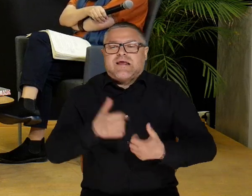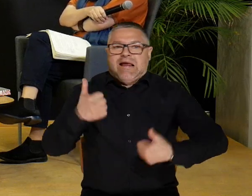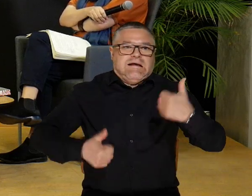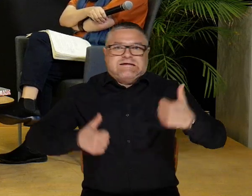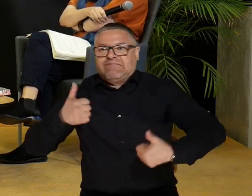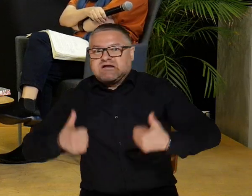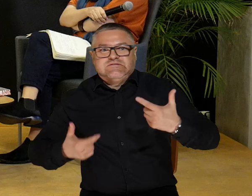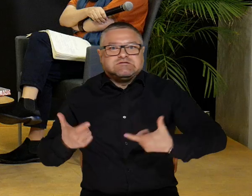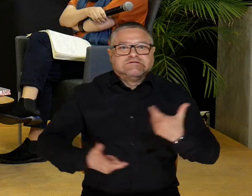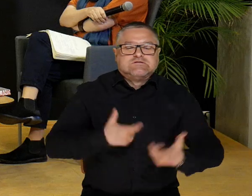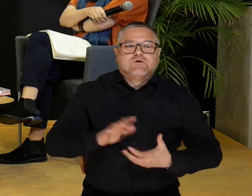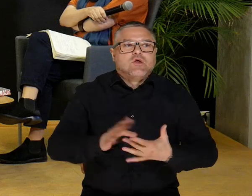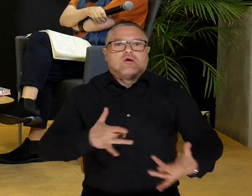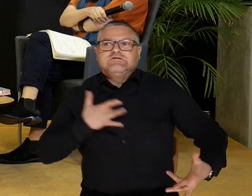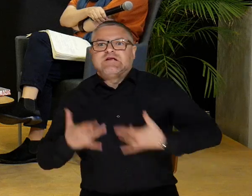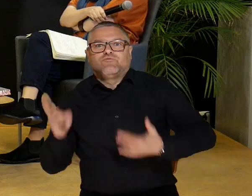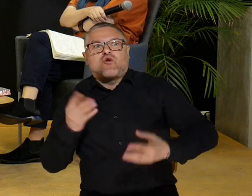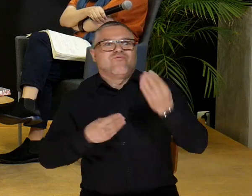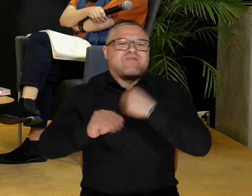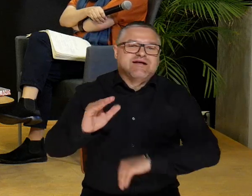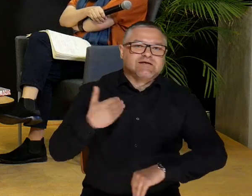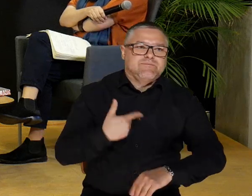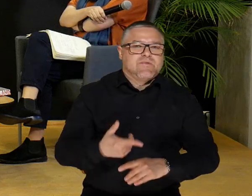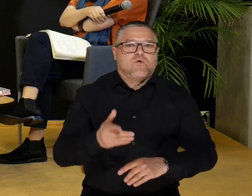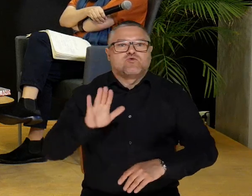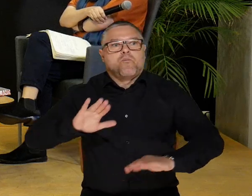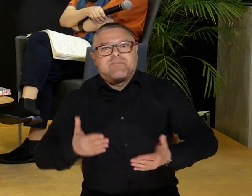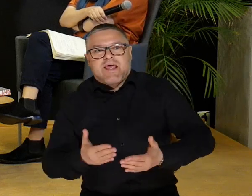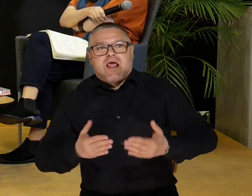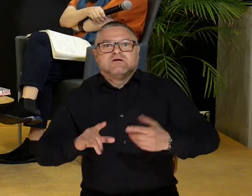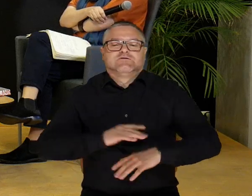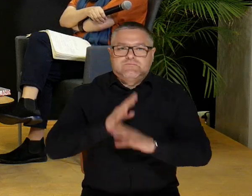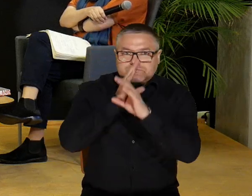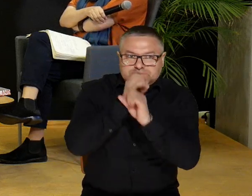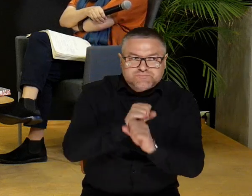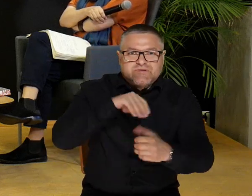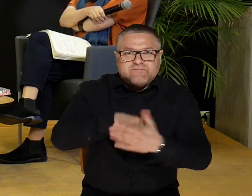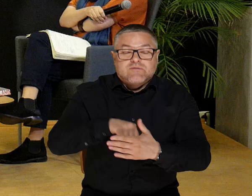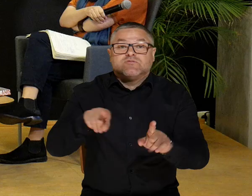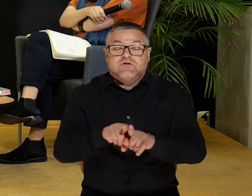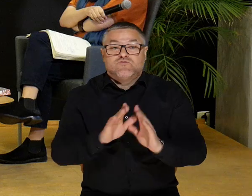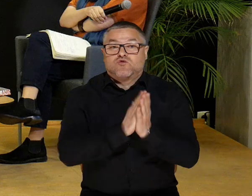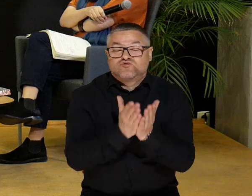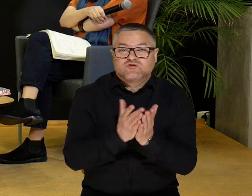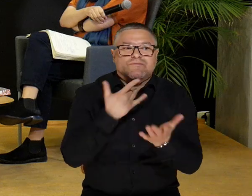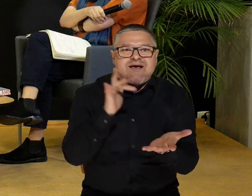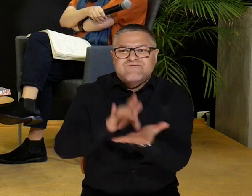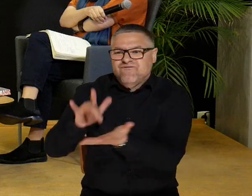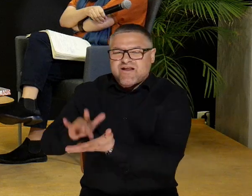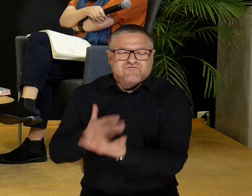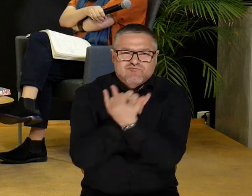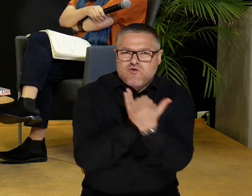rywalizacji na cierpienia, tego przemilczania, tego wszystkiego, o czym trochę też postaram się pisać w tej książce, różnych